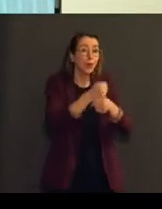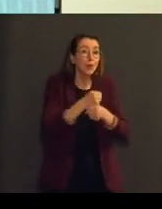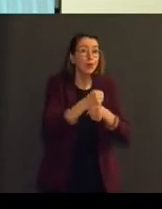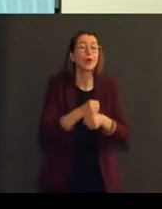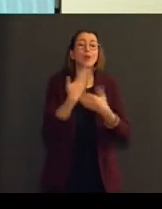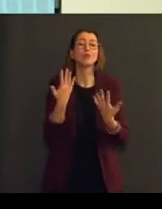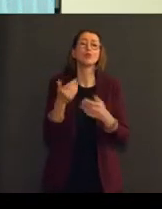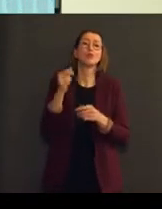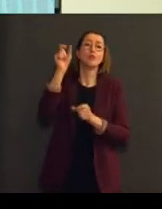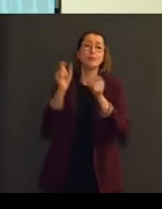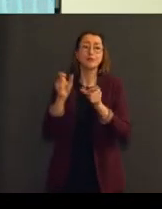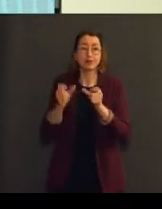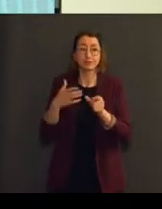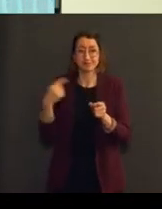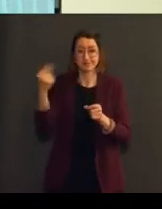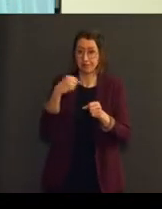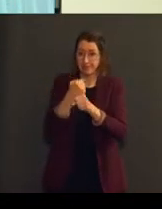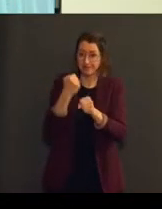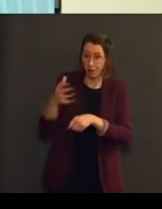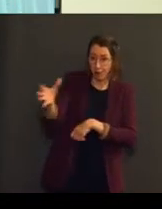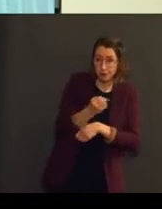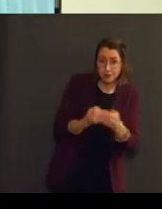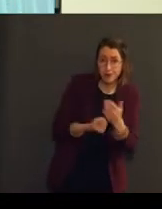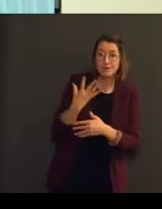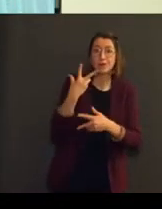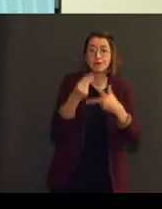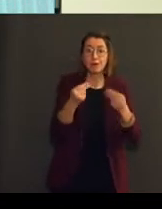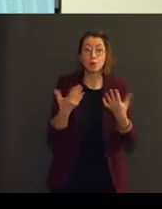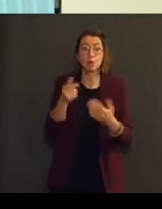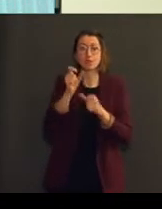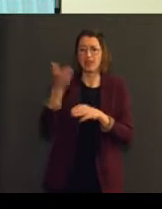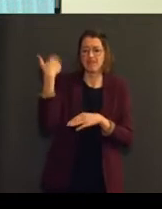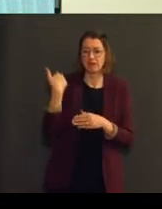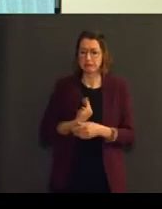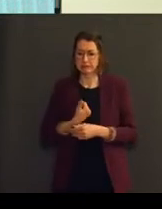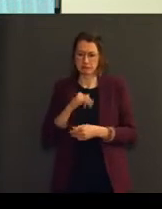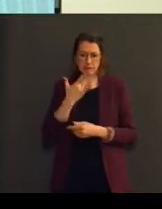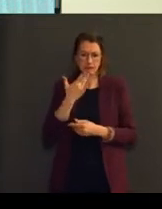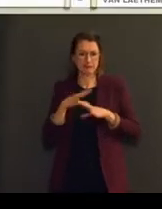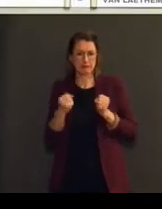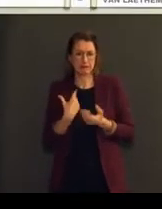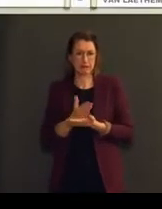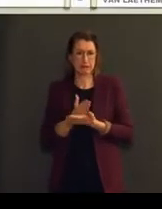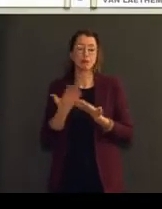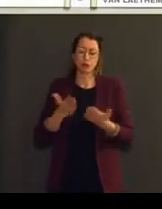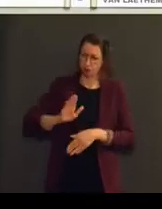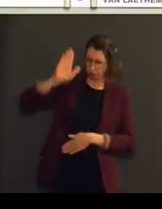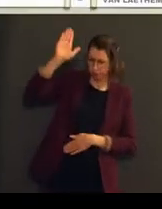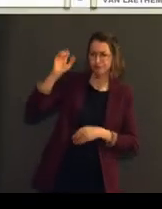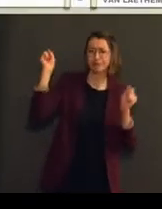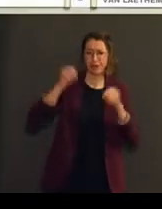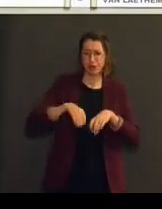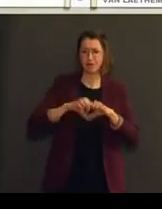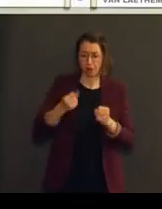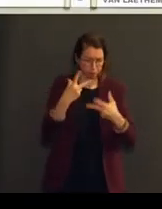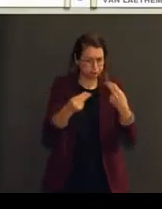nouveaux membres du personnel, bien sûr, ou des membres du personnel qui n'avaient pas voulu se faire vacciner et qui ont changé d'avis. À quoi aboutit-on? Eh bien,